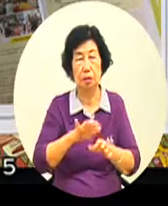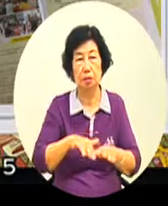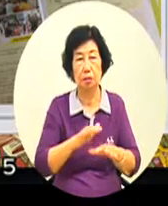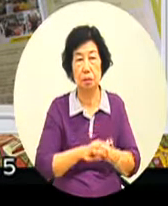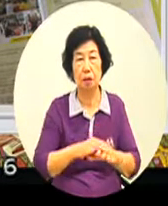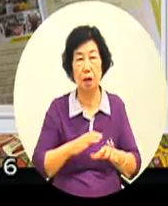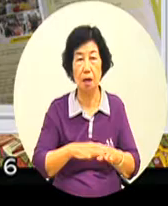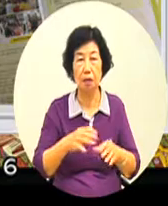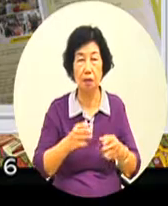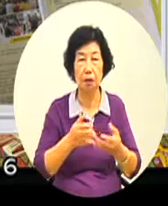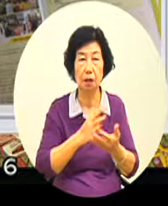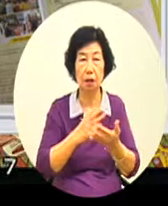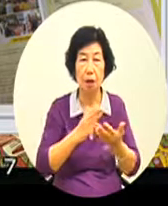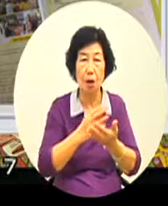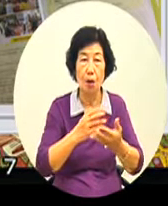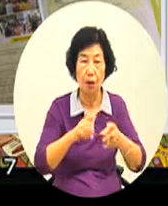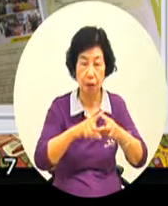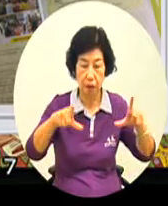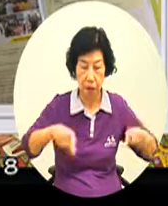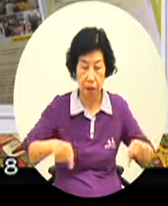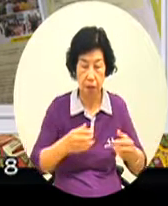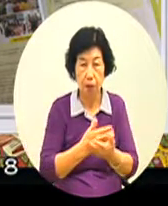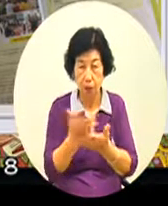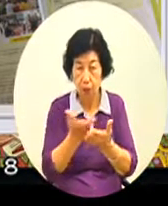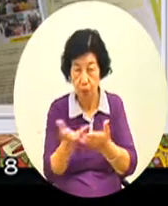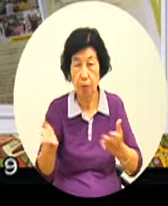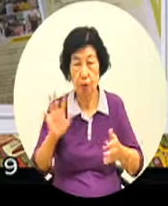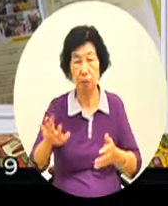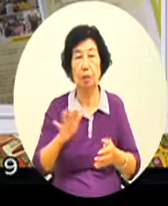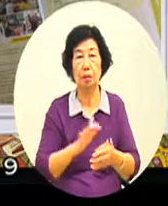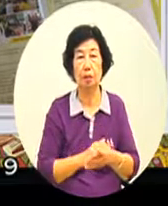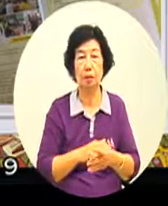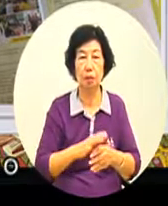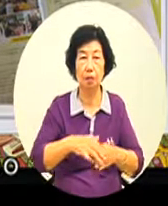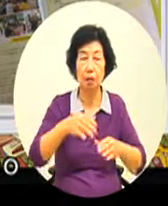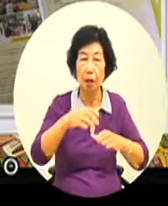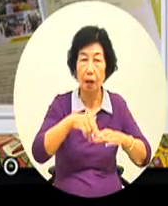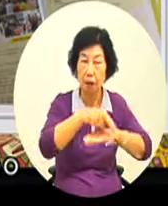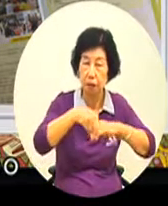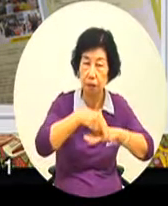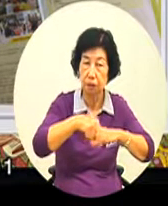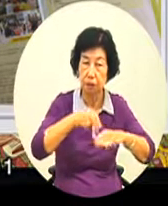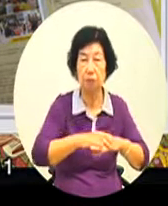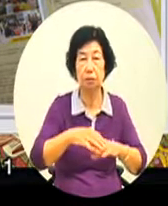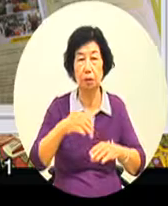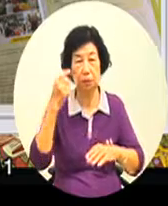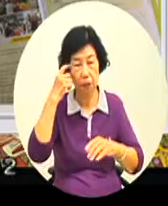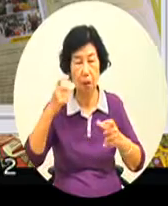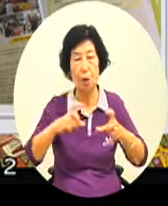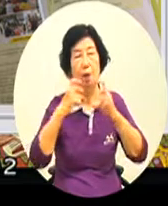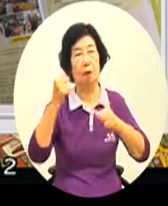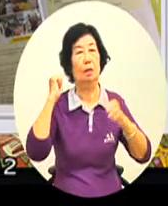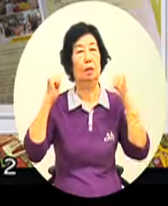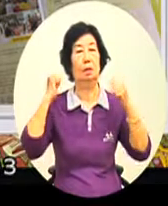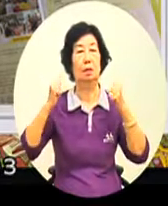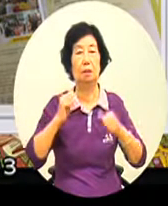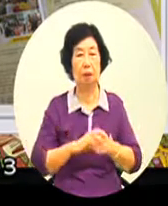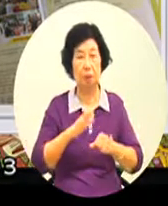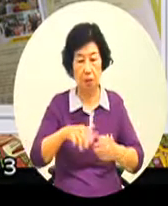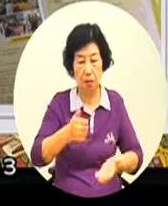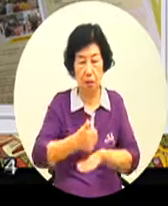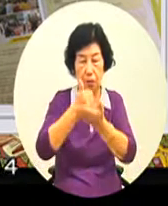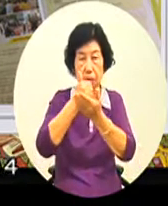发各家户，传递各项权益资讯，也深获族人的回响。今年本市也以尊重与传承